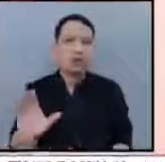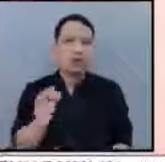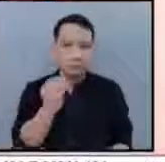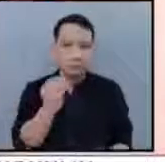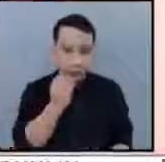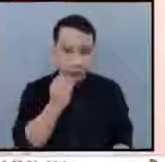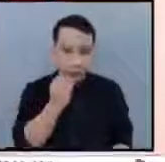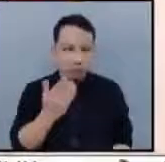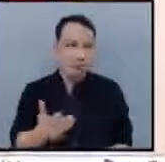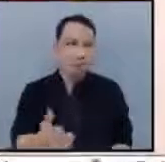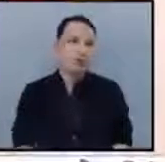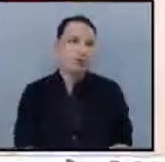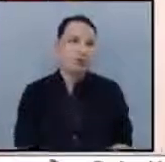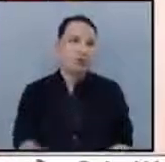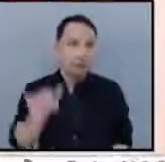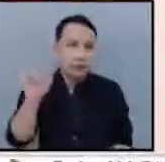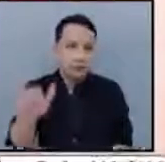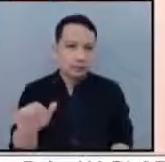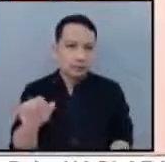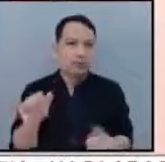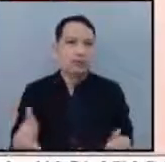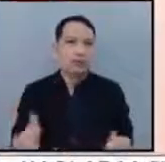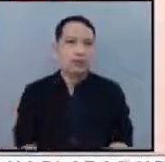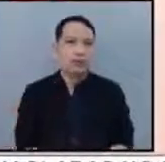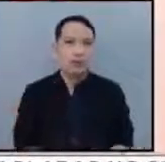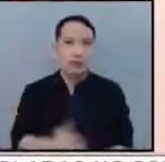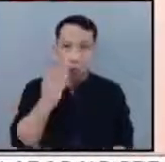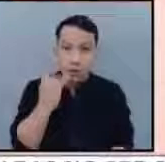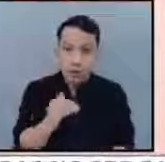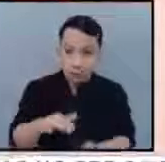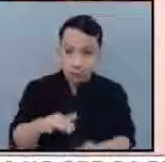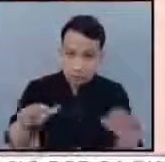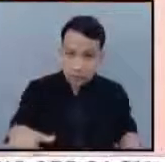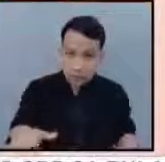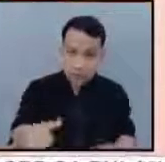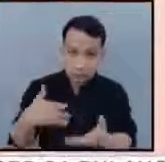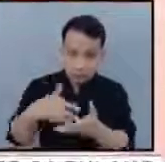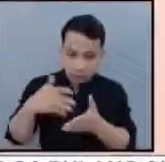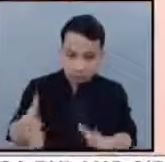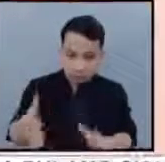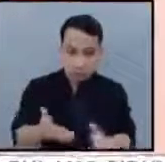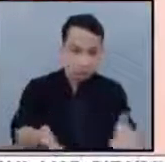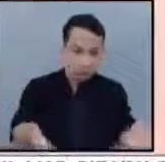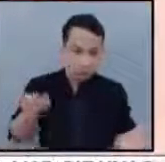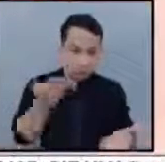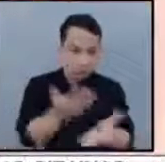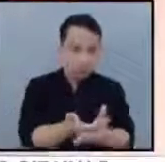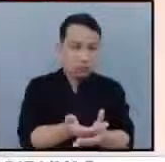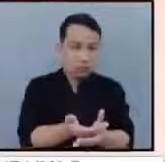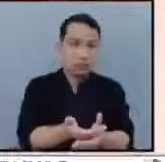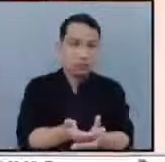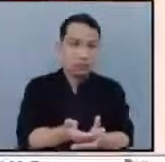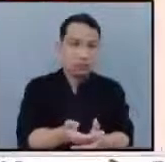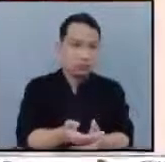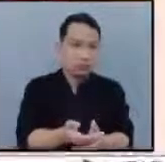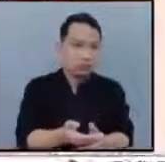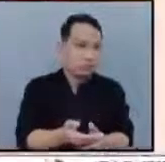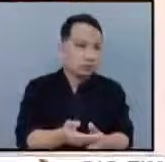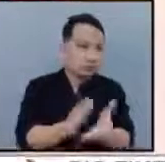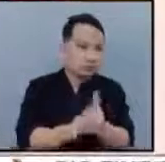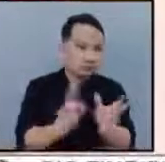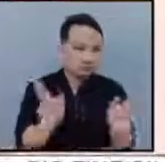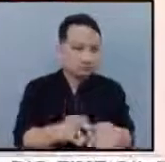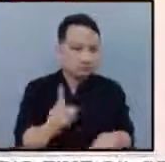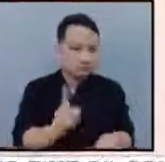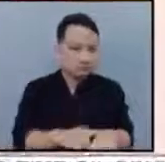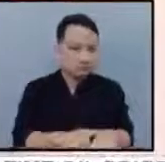sila umaabsent. Yung mga bata doon would go to school for a short time, tapos aalis